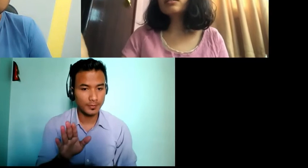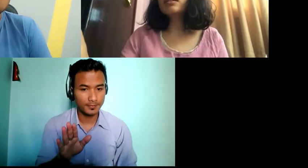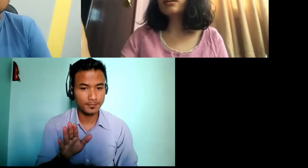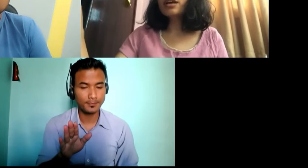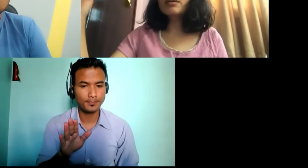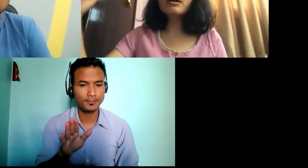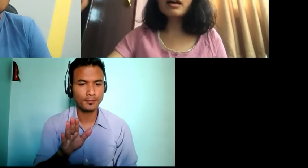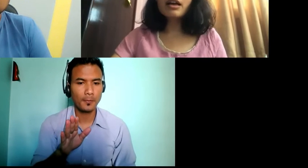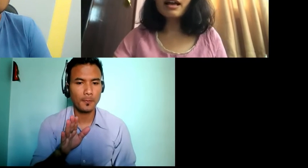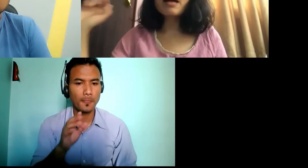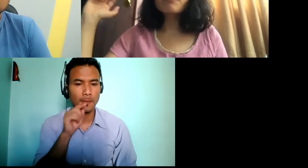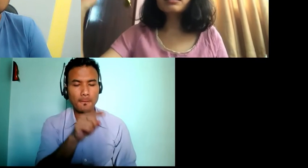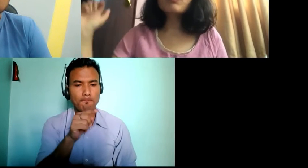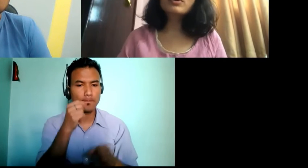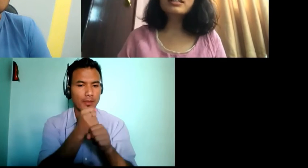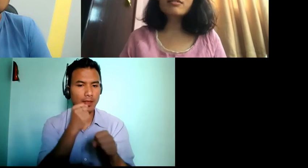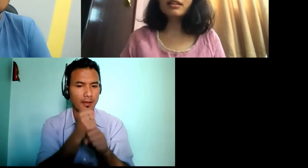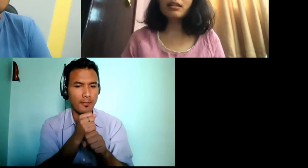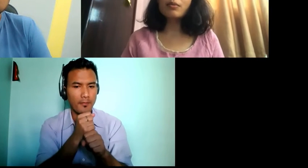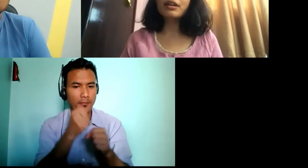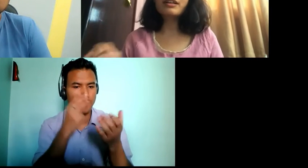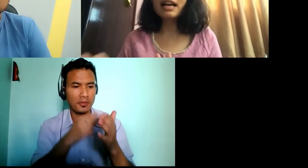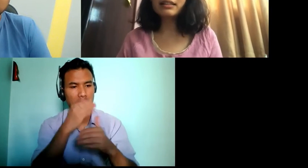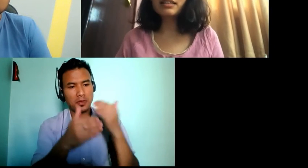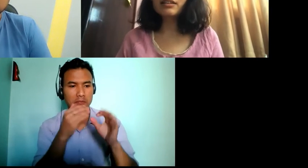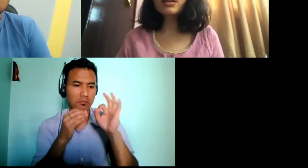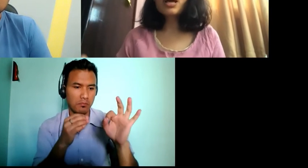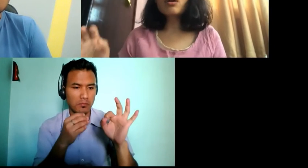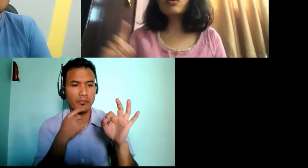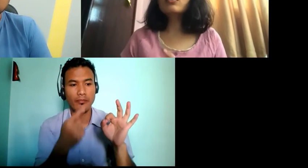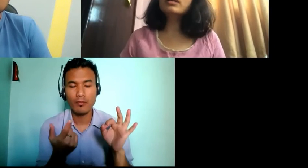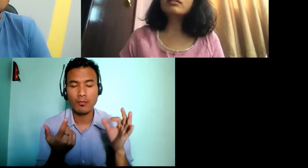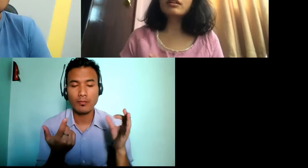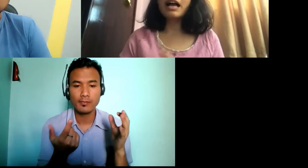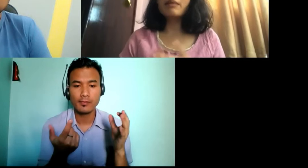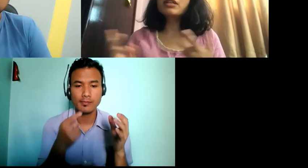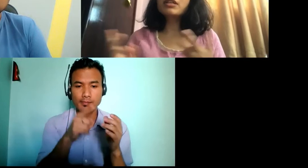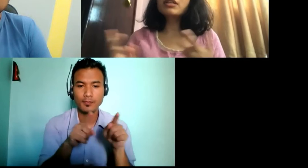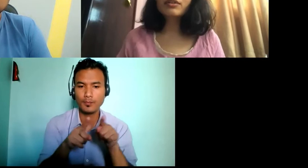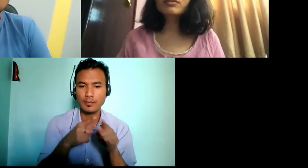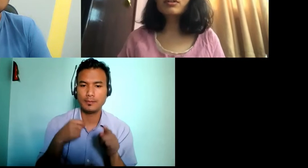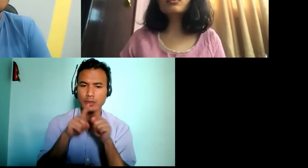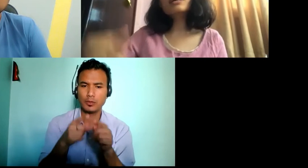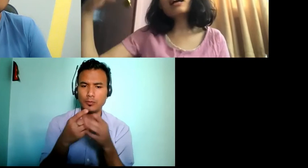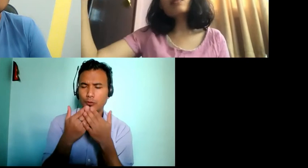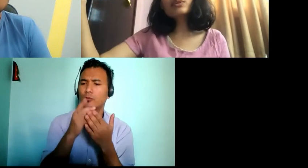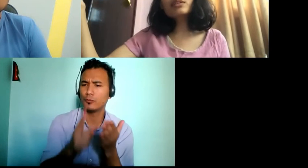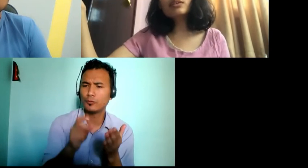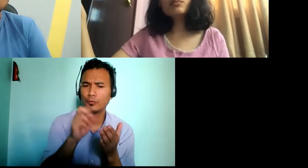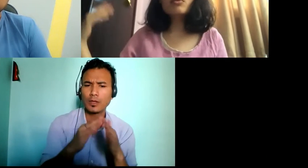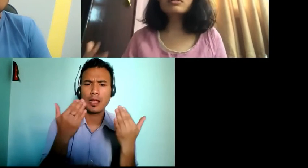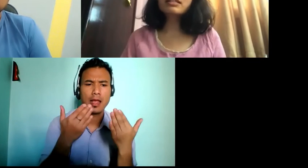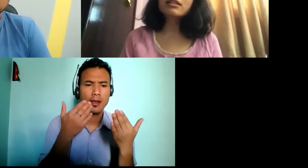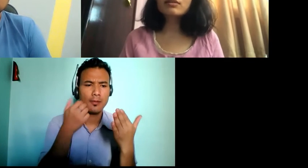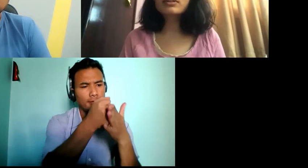उसले त काममा चाहिँ प्रोग्रेस गरेछ भनेर राख्दैछ होइन. हो, उसले त हामीसँगै पढेको हो तर ऊ कहाँ